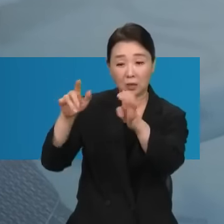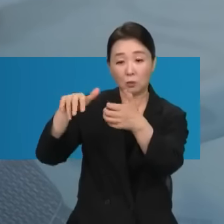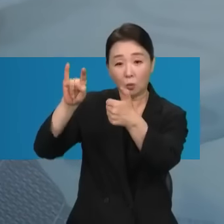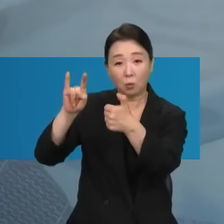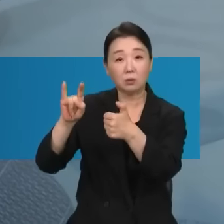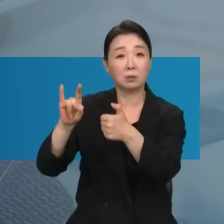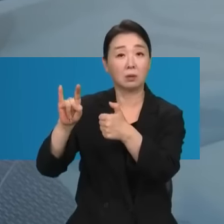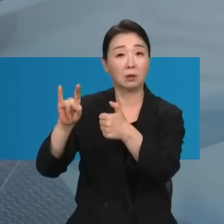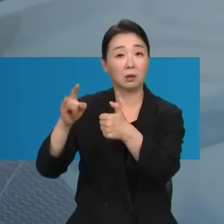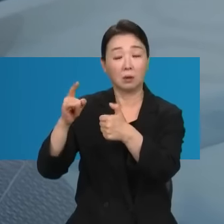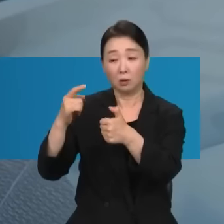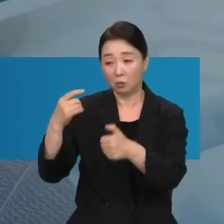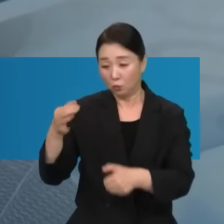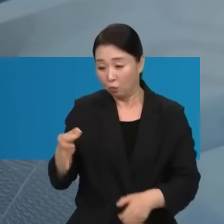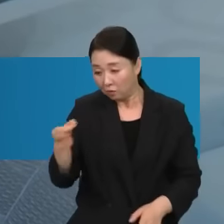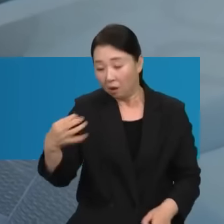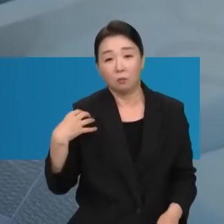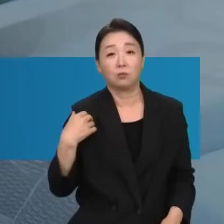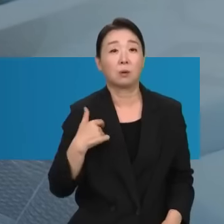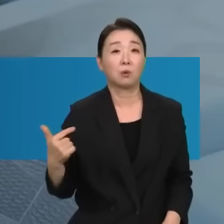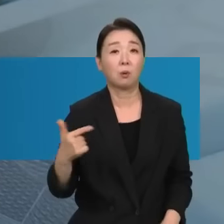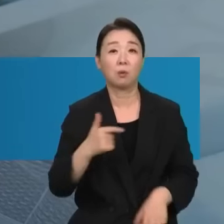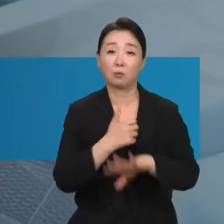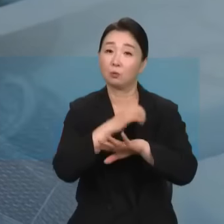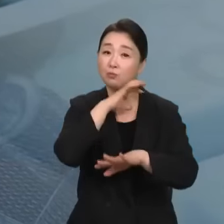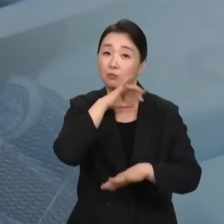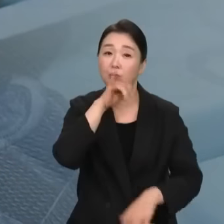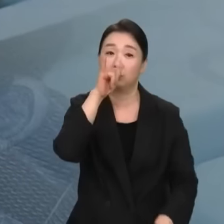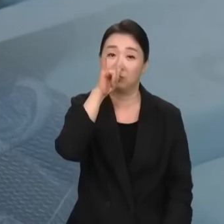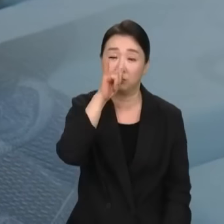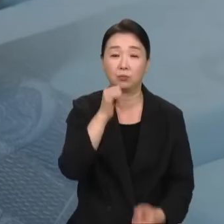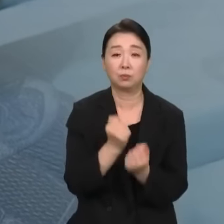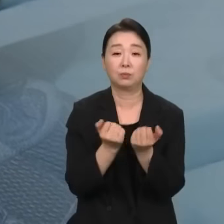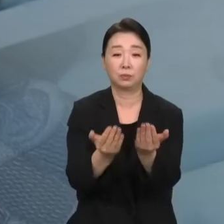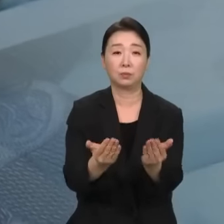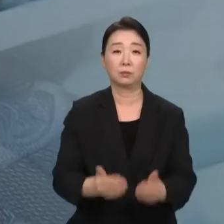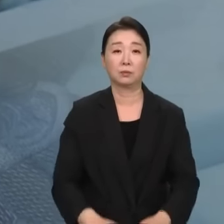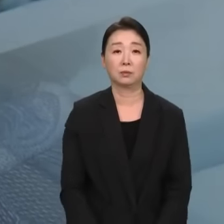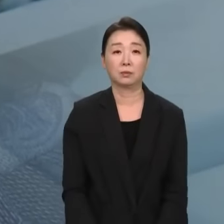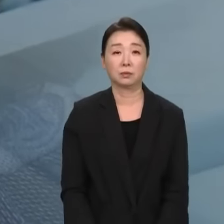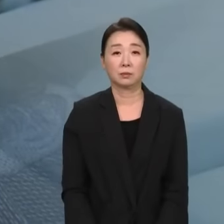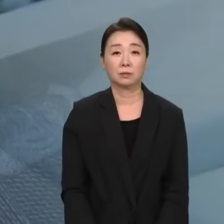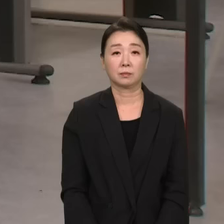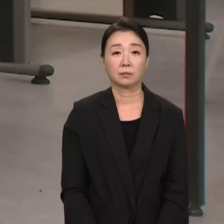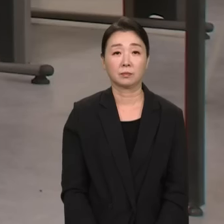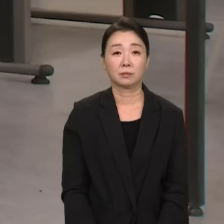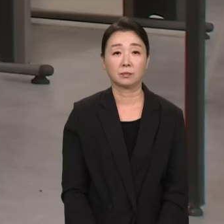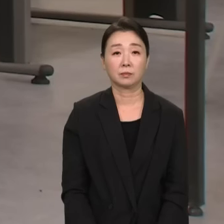우리만 부담이 커지는 거 아니냐 크게 반발하고 있습니다. 이어서 강나현 기자입니다.